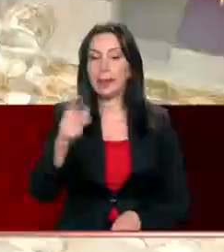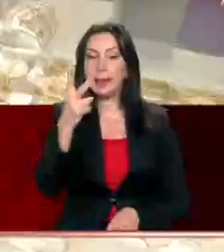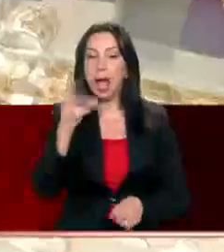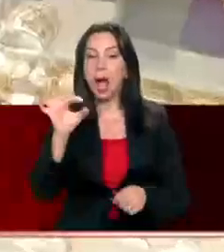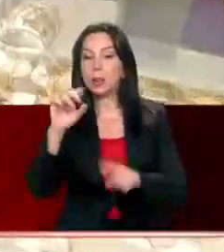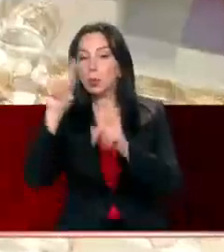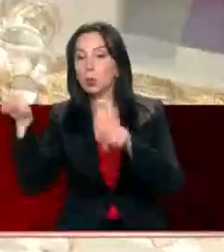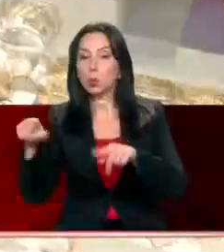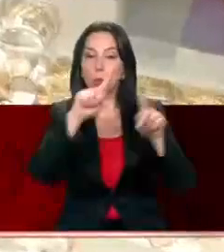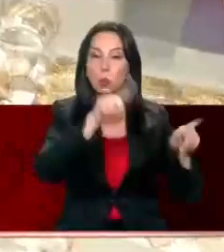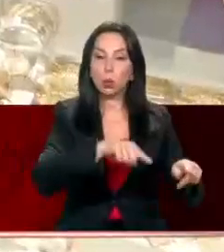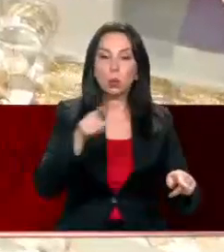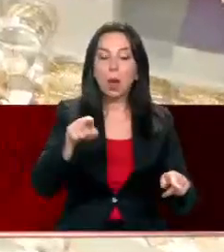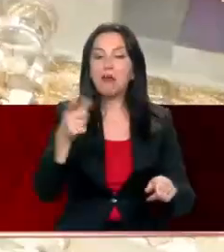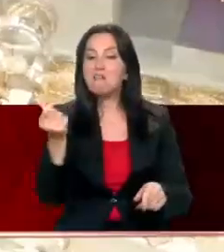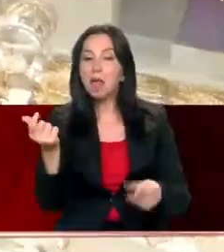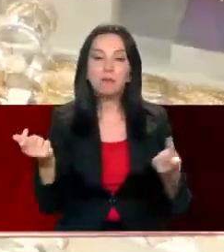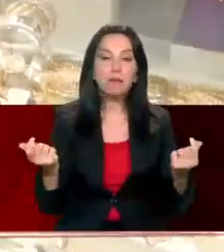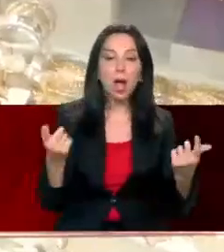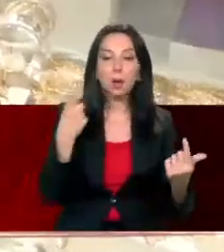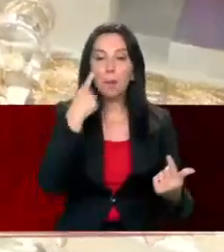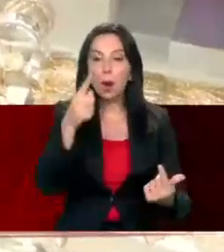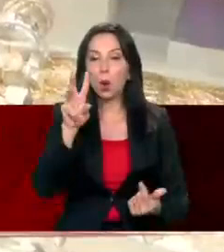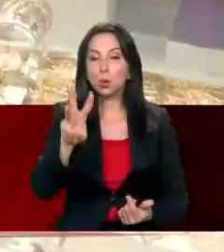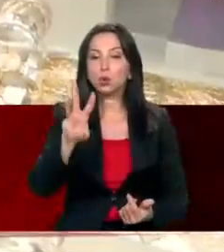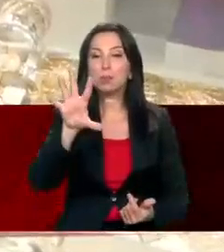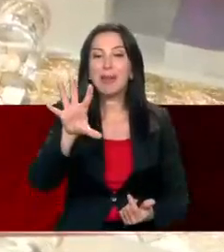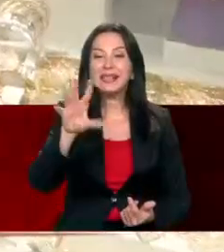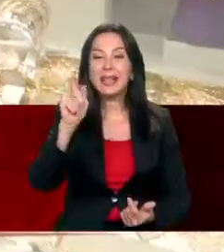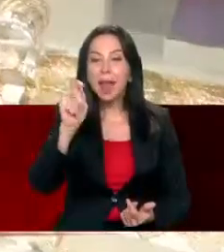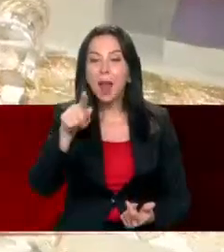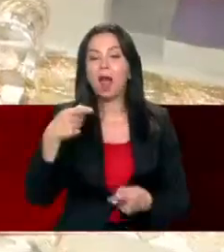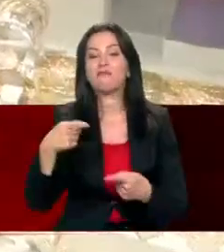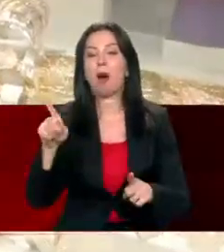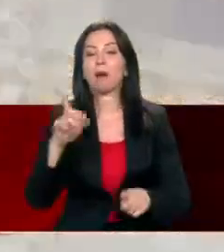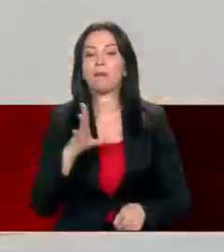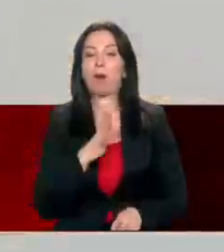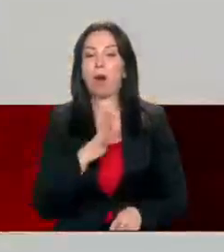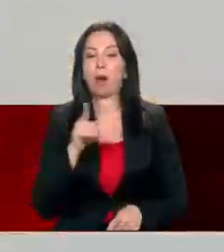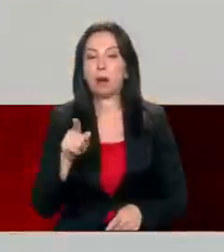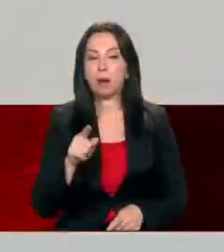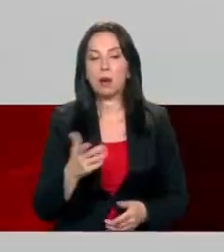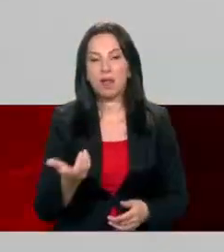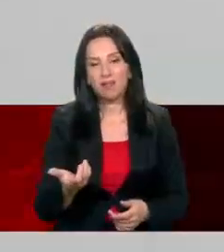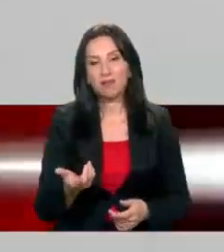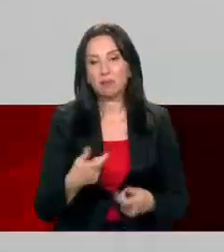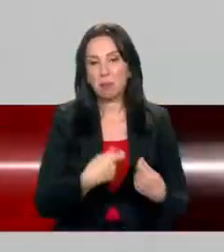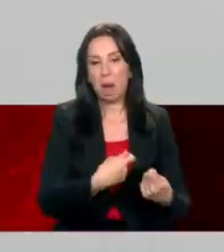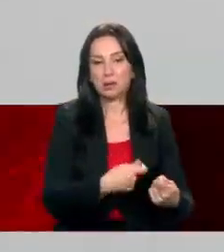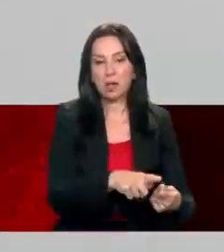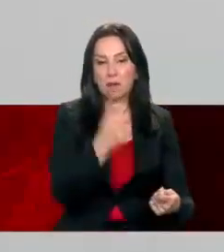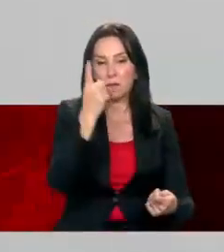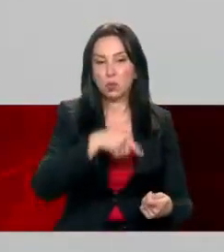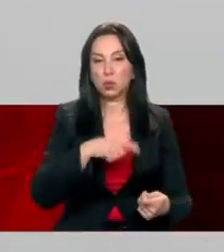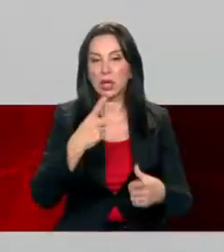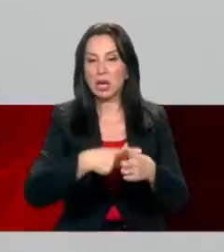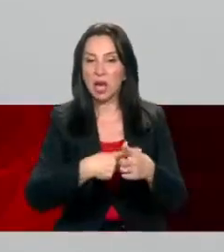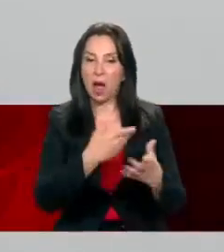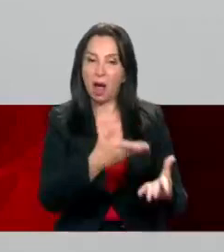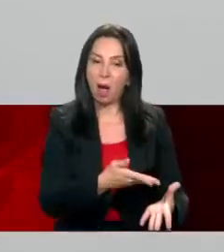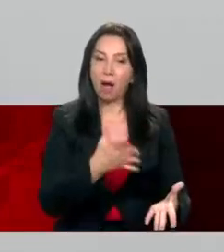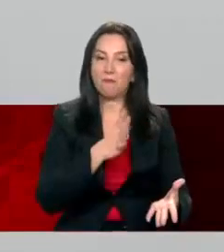kuyumcu arasındaki fiyatı kıyasladığımız zaman 35 lira kadar bir fark çıkıyor ortaya. Tabii giderler yansıyor. Buranın 100 lira kirası